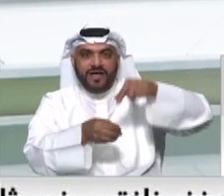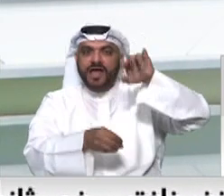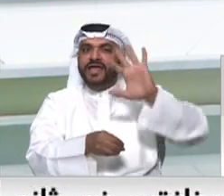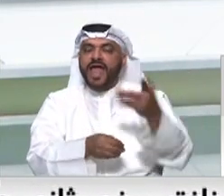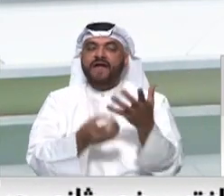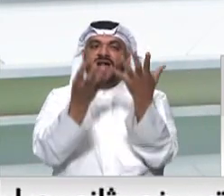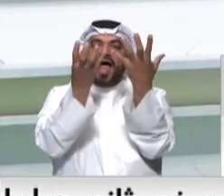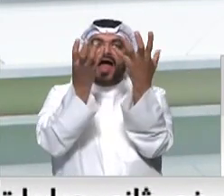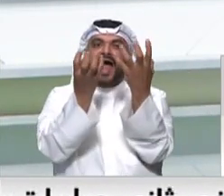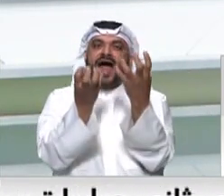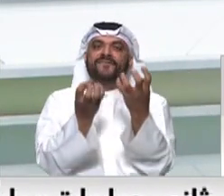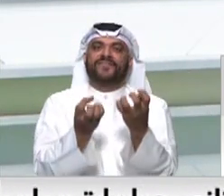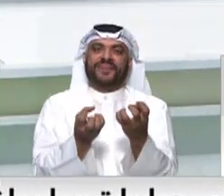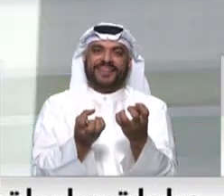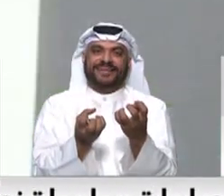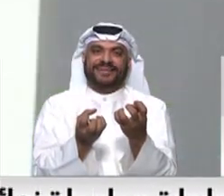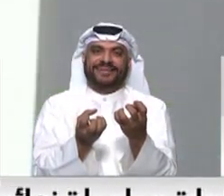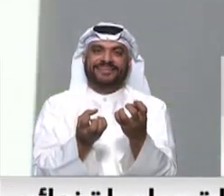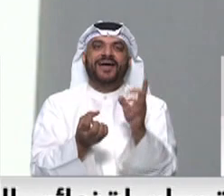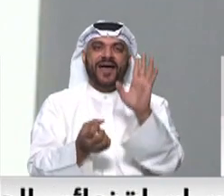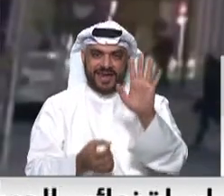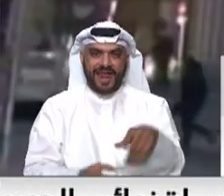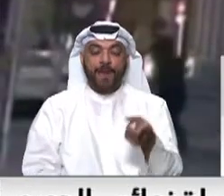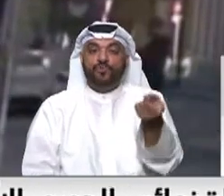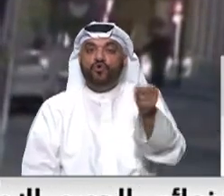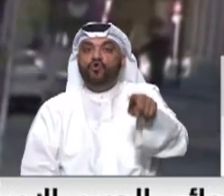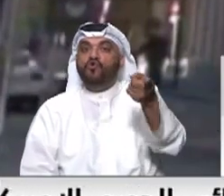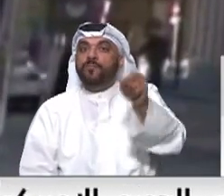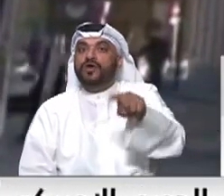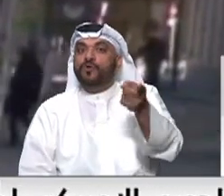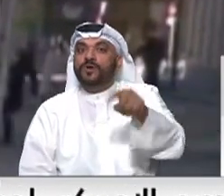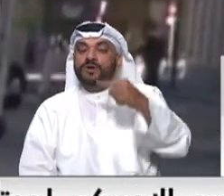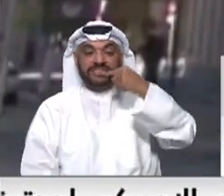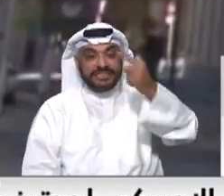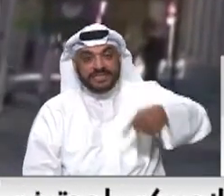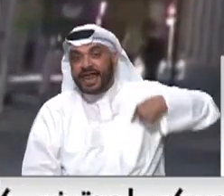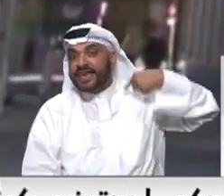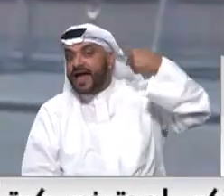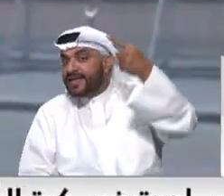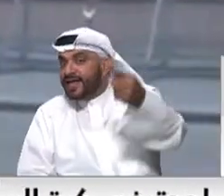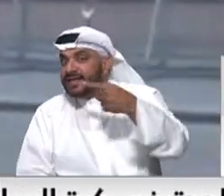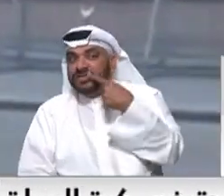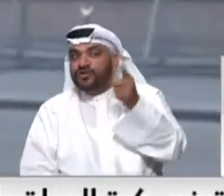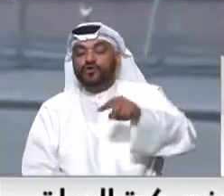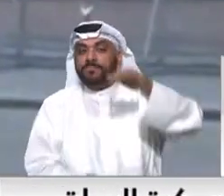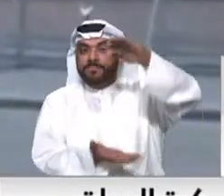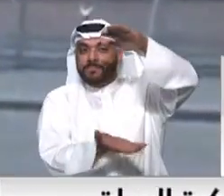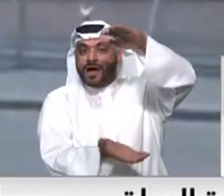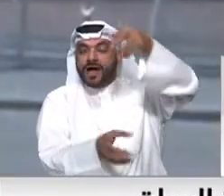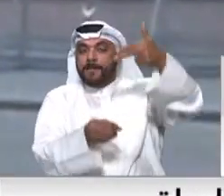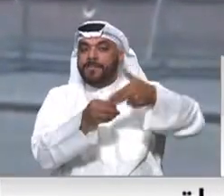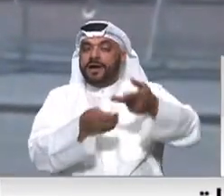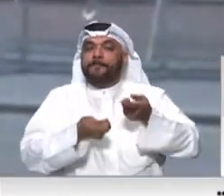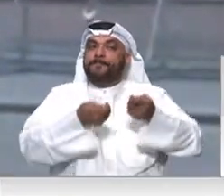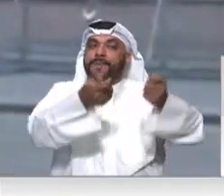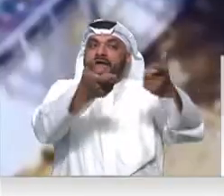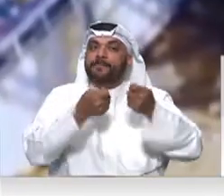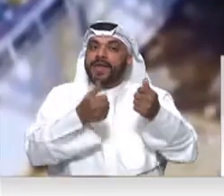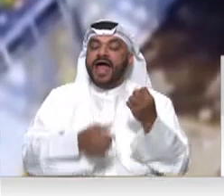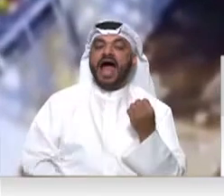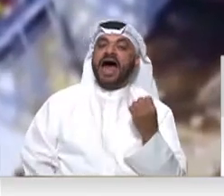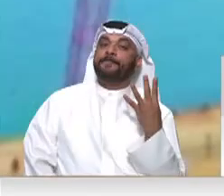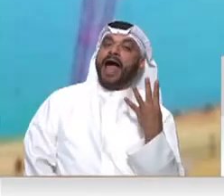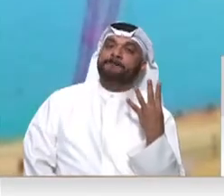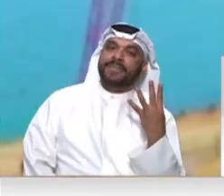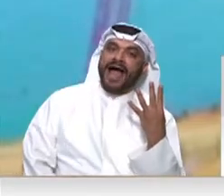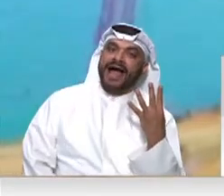و460 ألف برميل يوميا بداية من العام القادم وحتى نهايته. ومن جانبه أكد وزير المالية ووزير